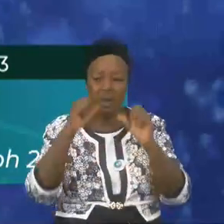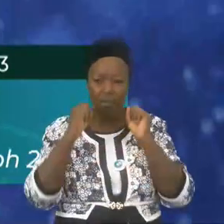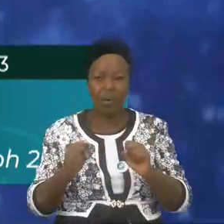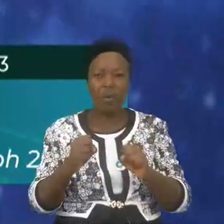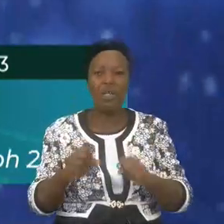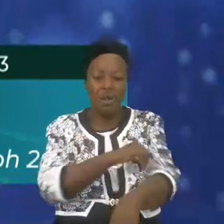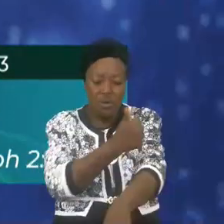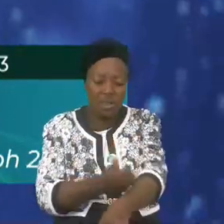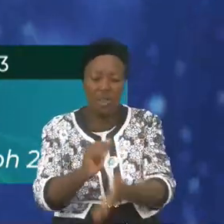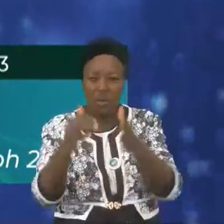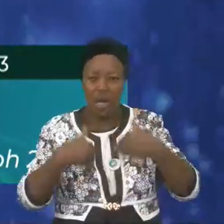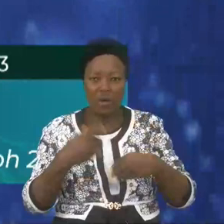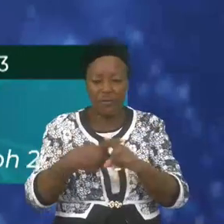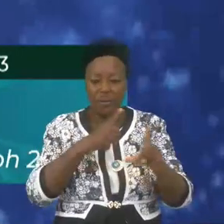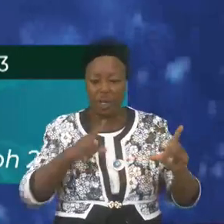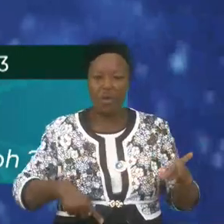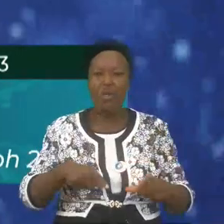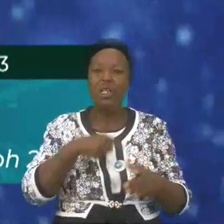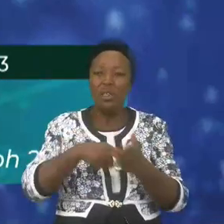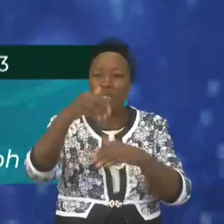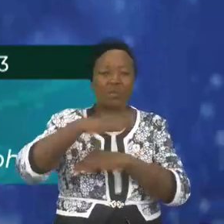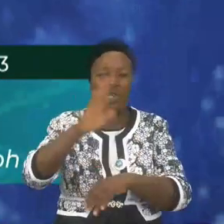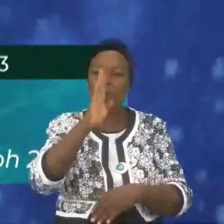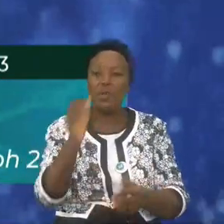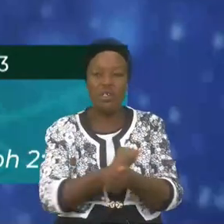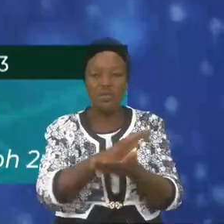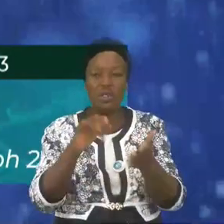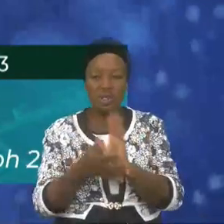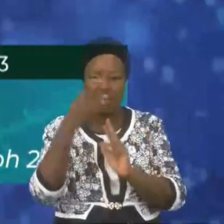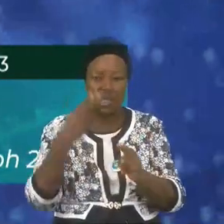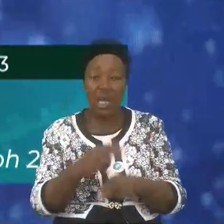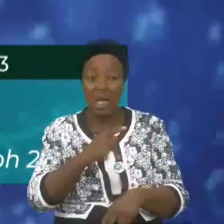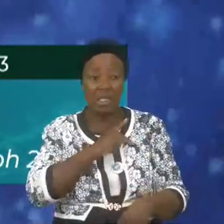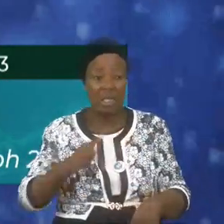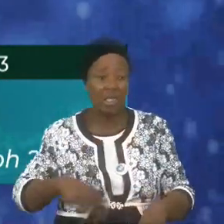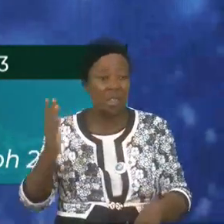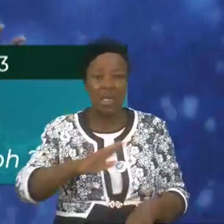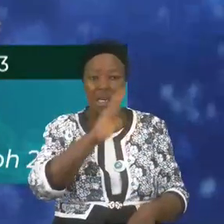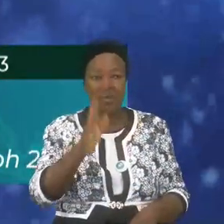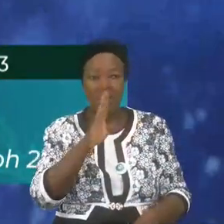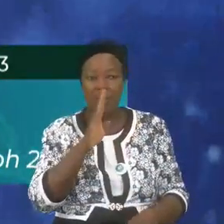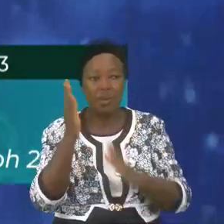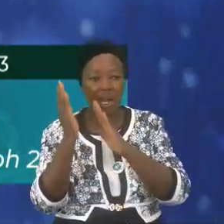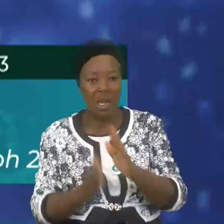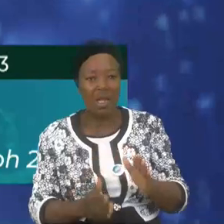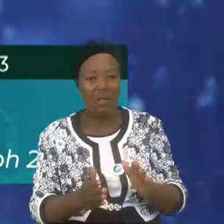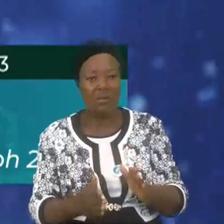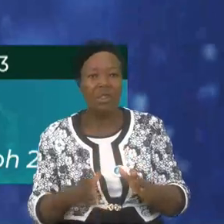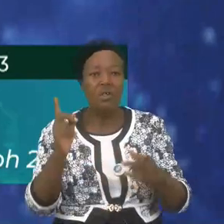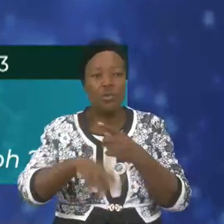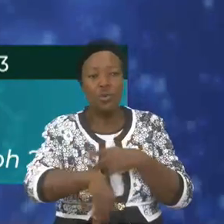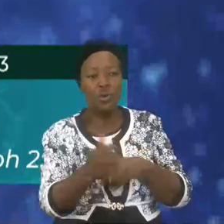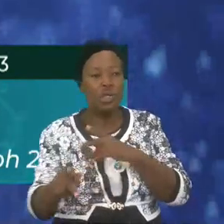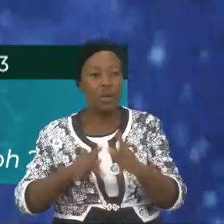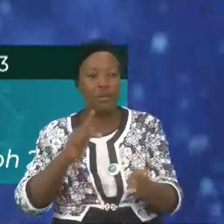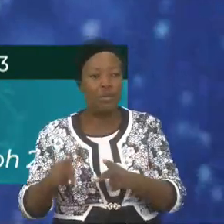recevras du Seigneur ce soir ne sera jamais détruite. Et qui ne passera point sous la domination d'un